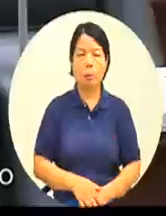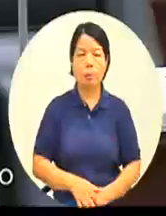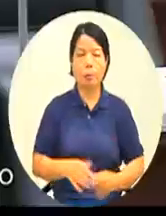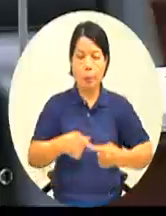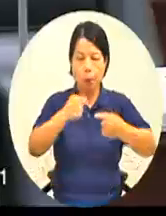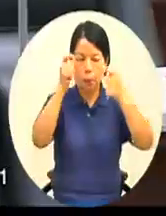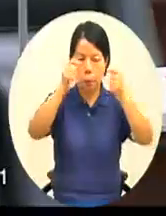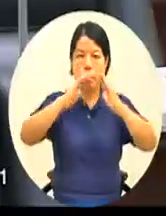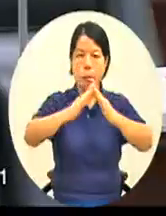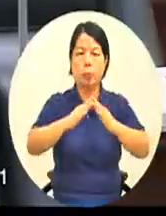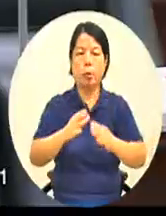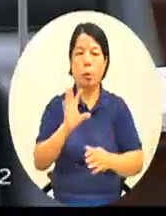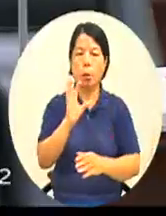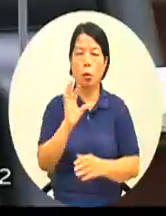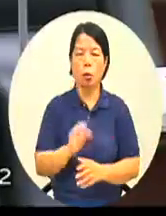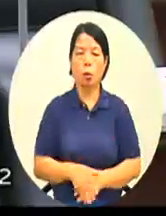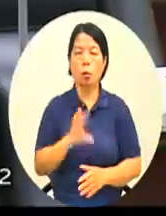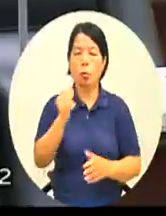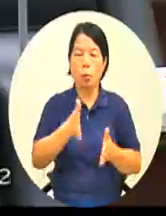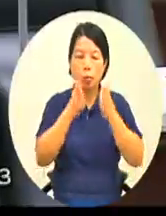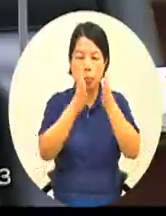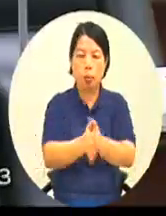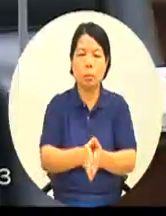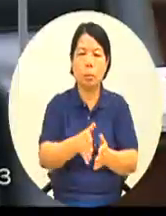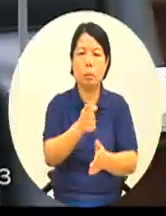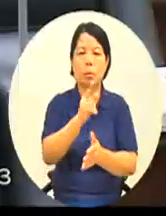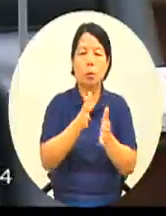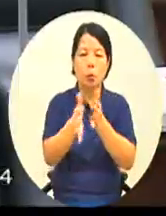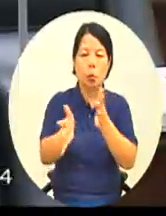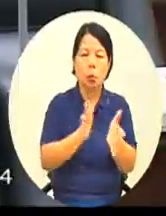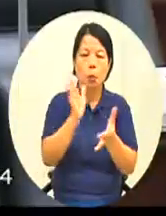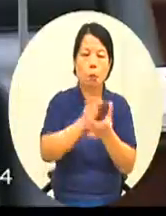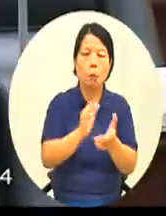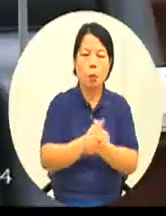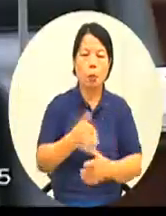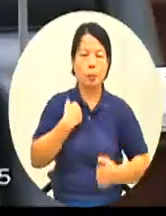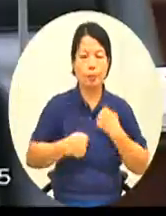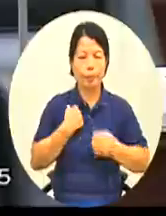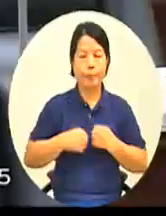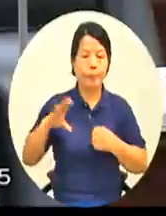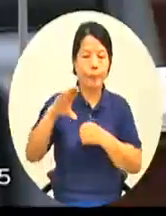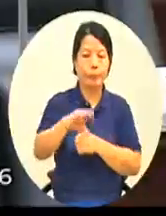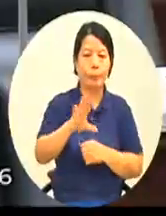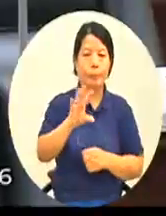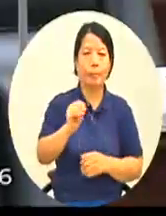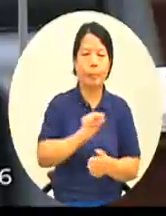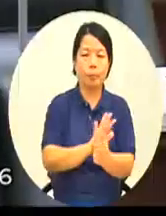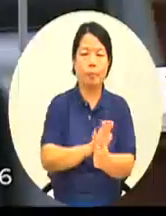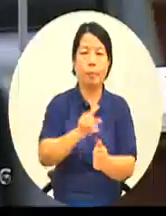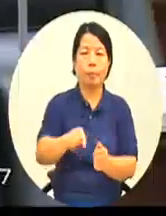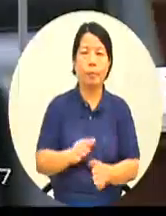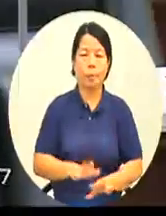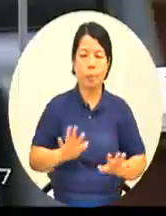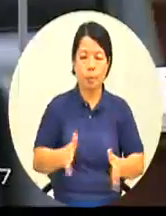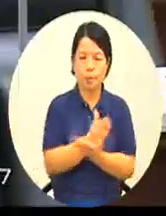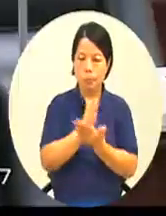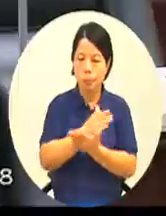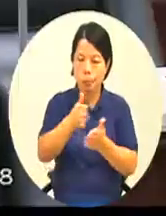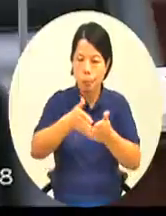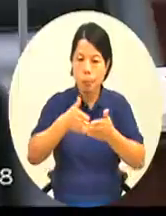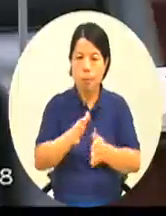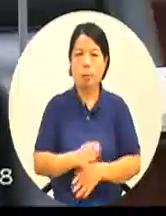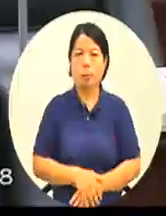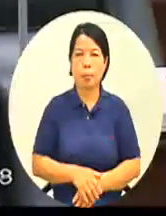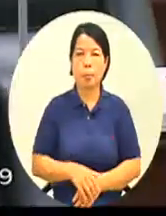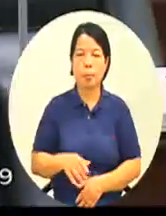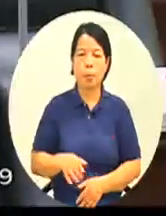们高雄市有没有针对街友的沐浴行动沐浴车的这样子的服务，那或者是我们评估目前有没有需求要针对